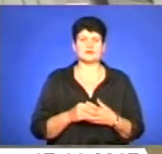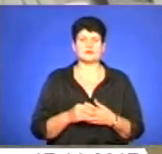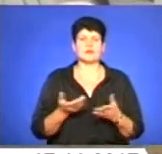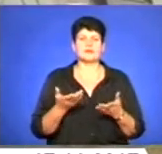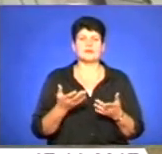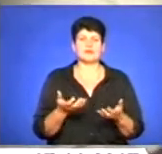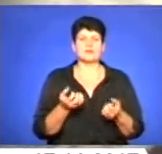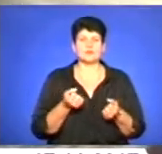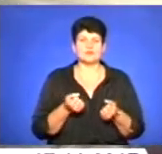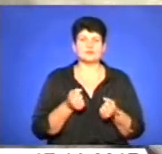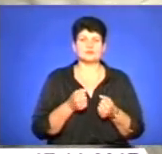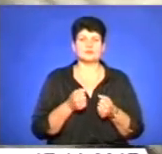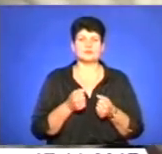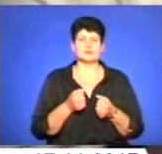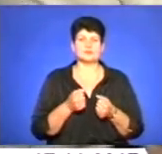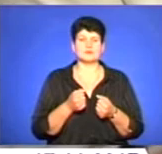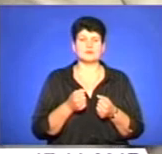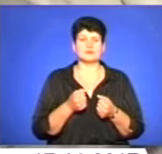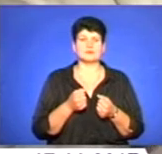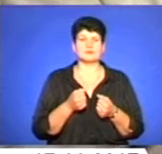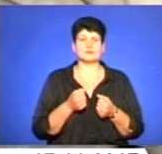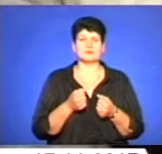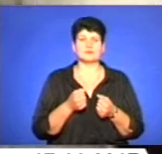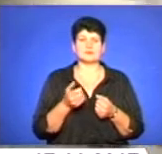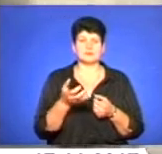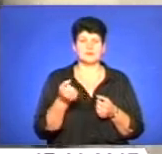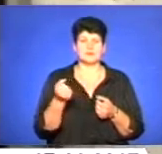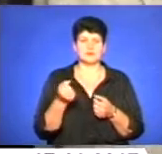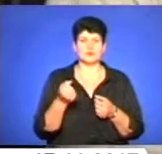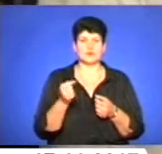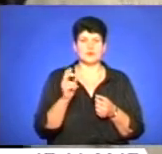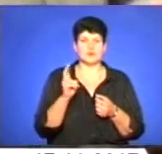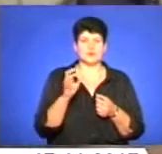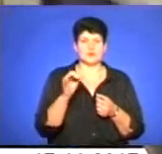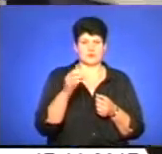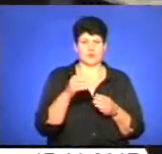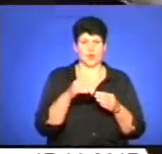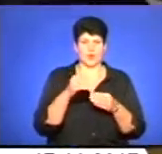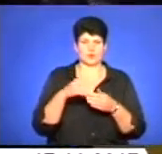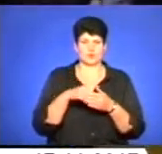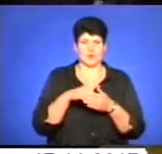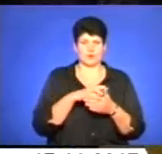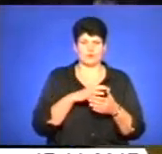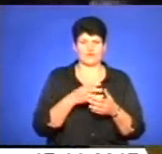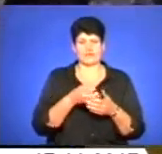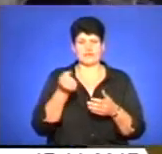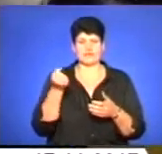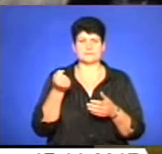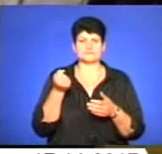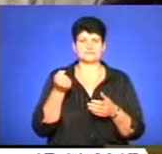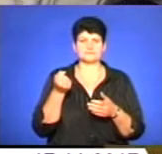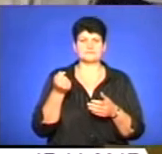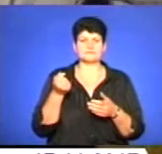де отримуєте. Вона раз відкрила його з того кошелька, от, витягнула, от. І